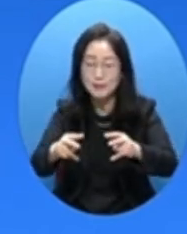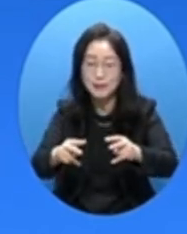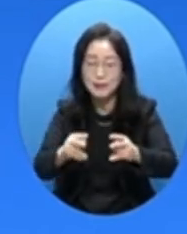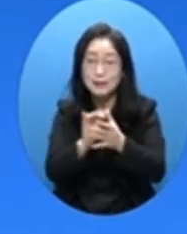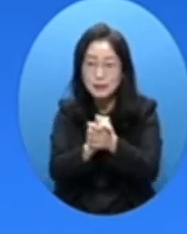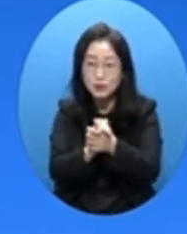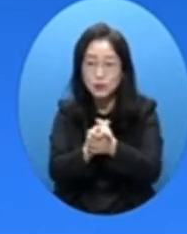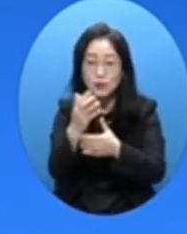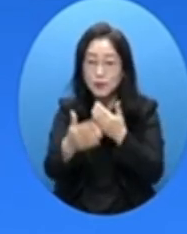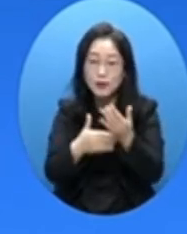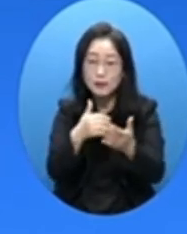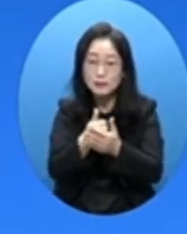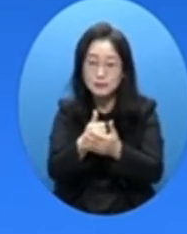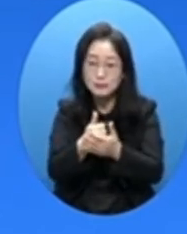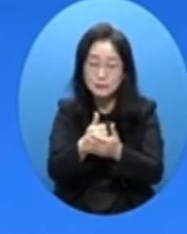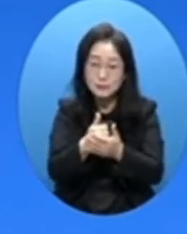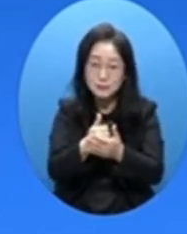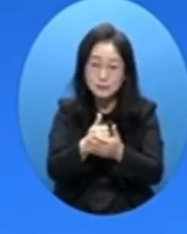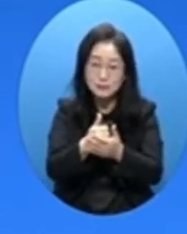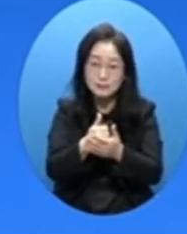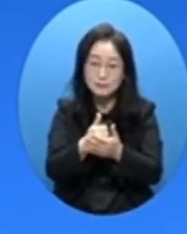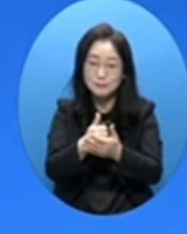하나님 앞에 더